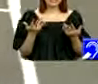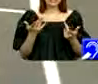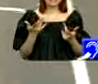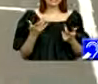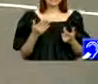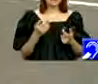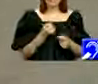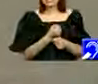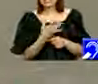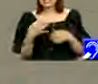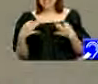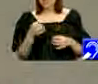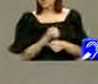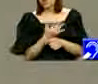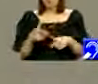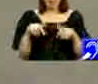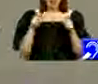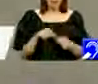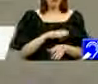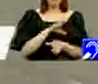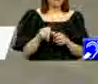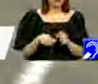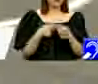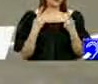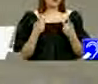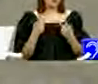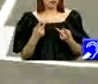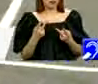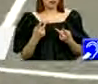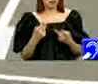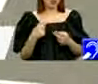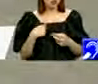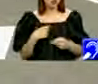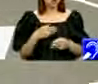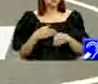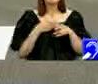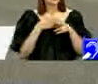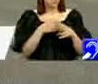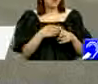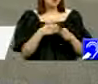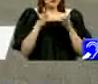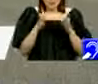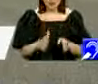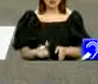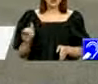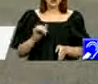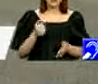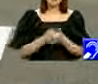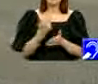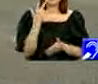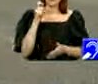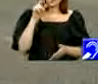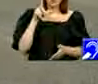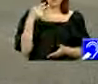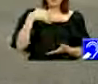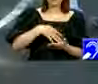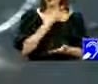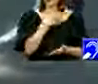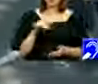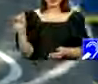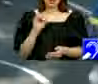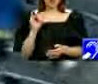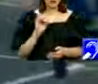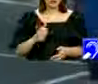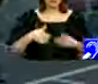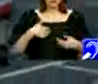de echipe. Pentru noi este importantă familia și atunci susținem prezența acestor copii. Până pe 3 iulie, 4500 de copii se